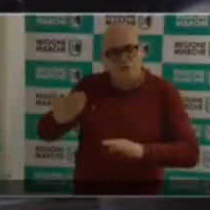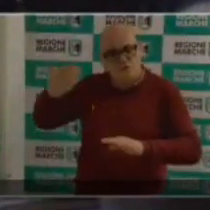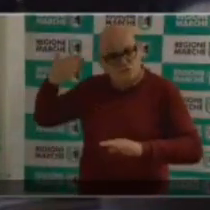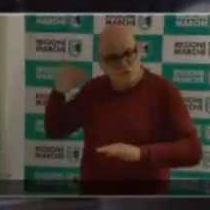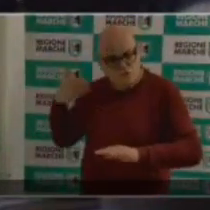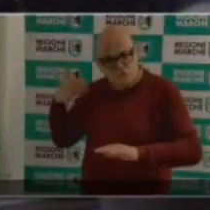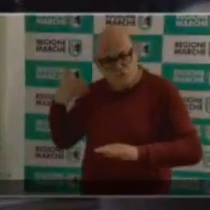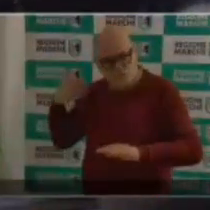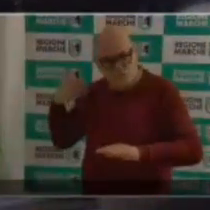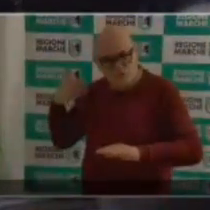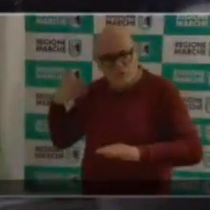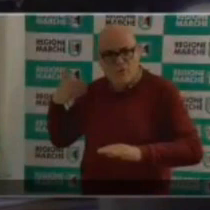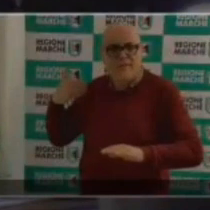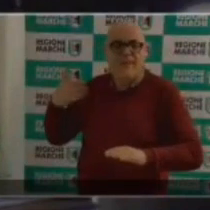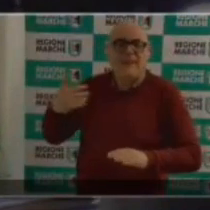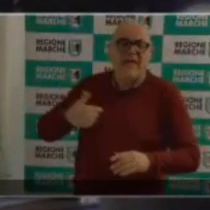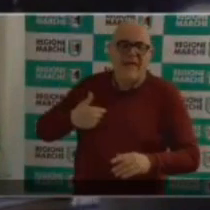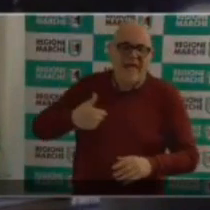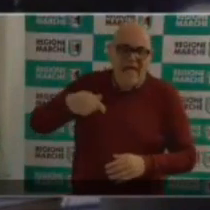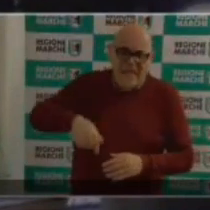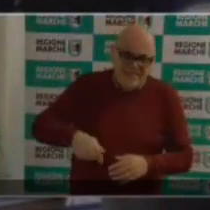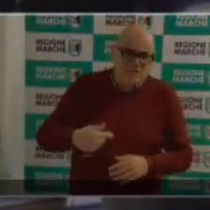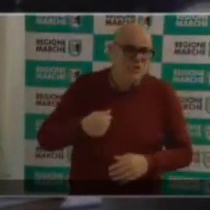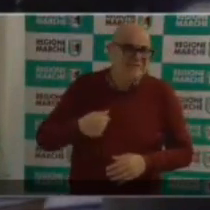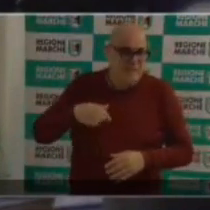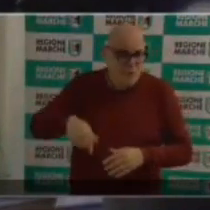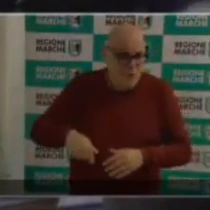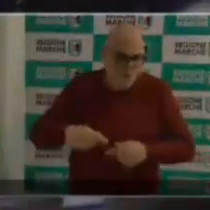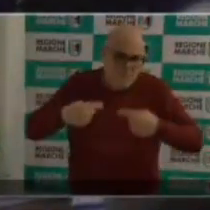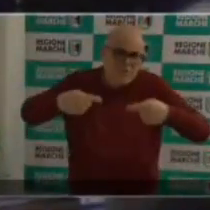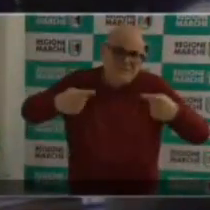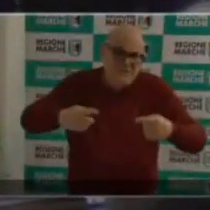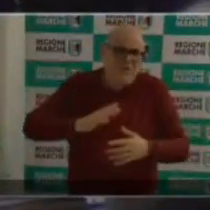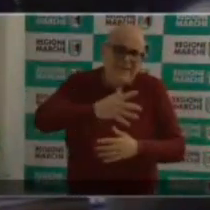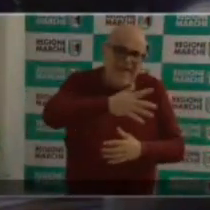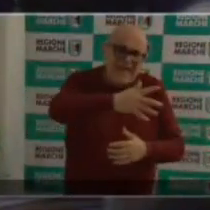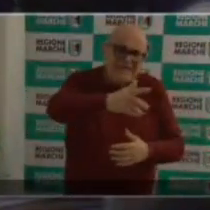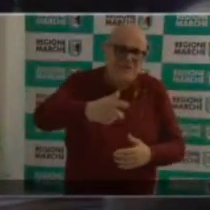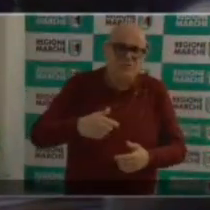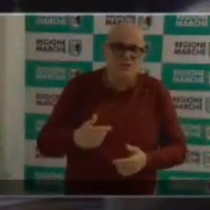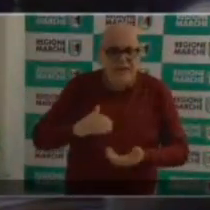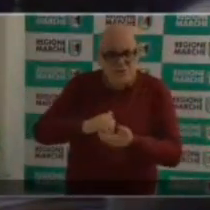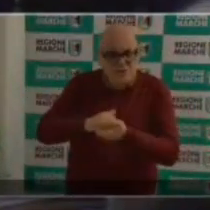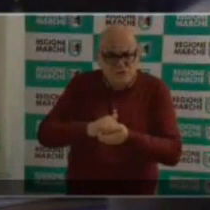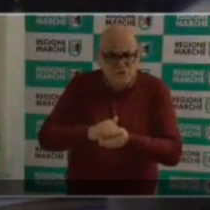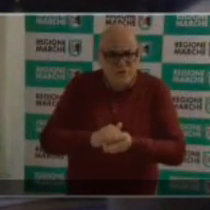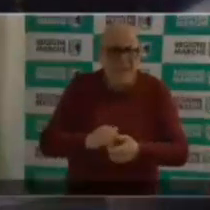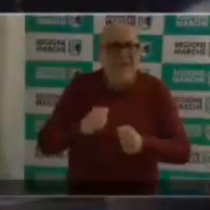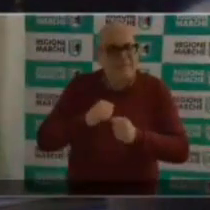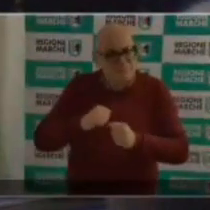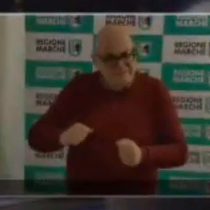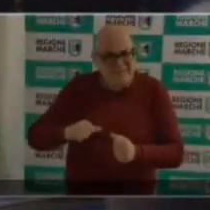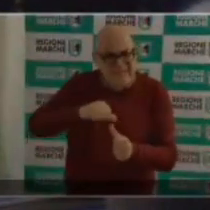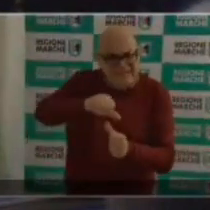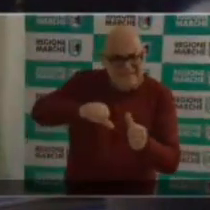è AMPAS, come nella prossima volta è un'altra associazione. Anche la possibilità di mettere a